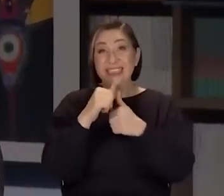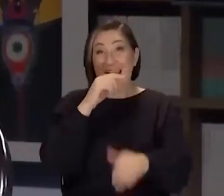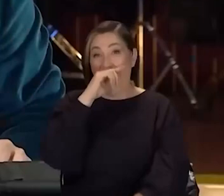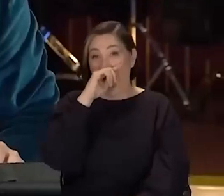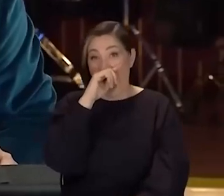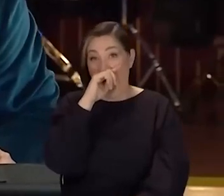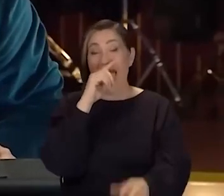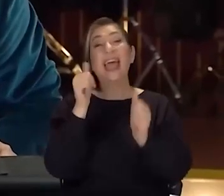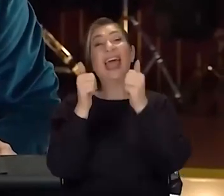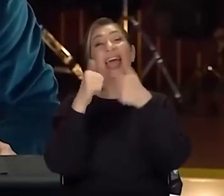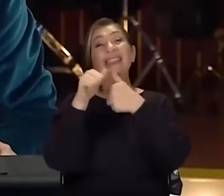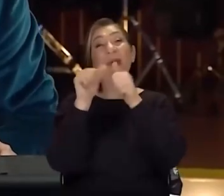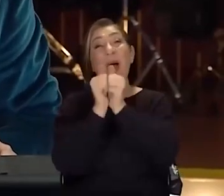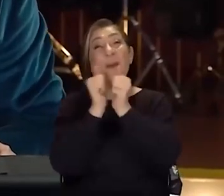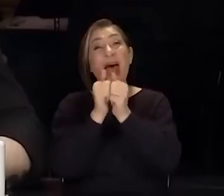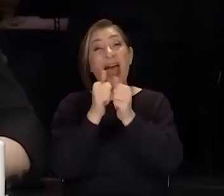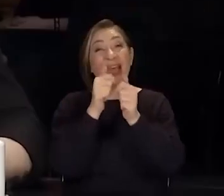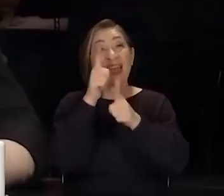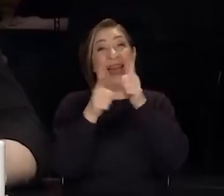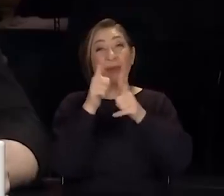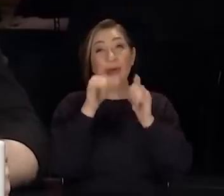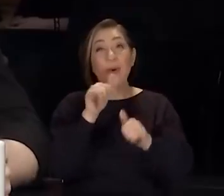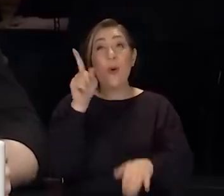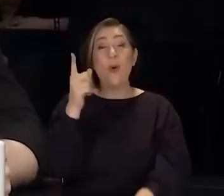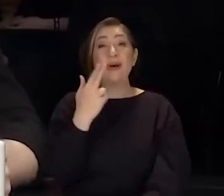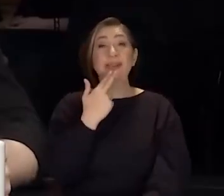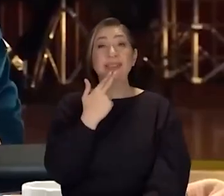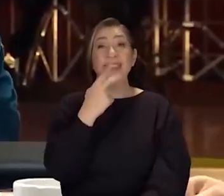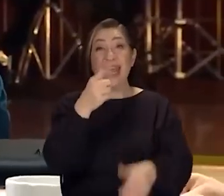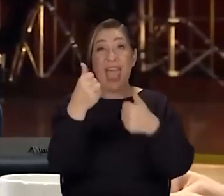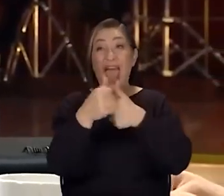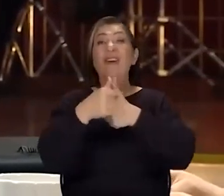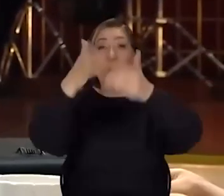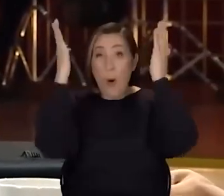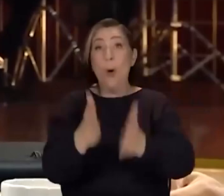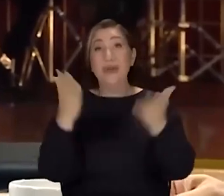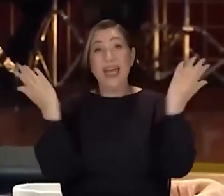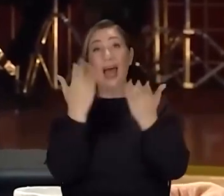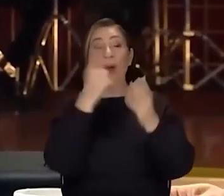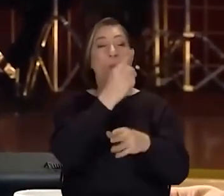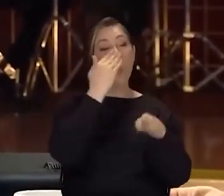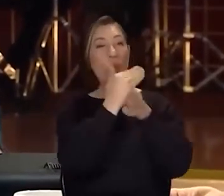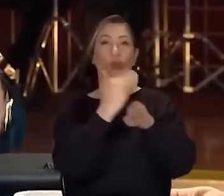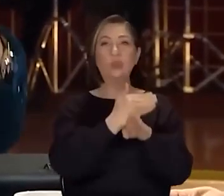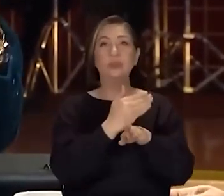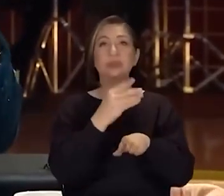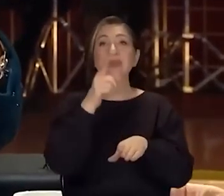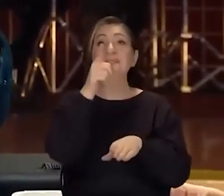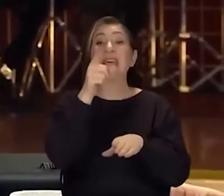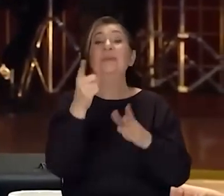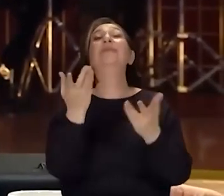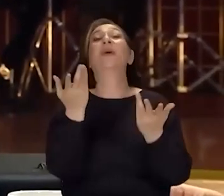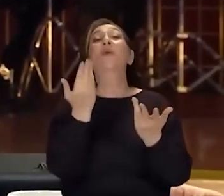saattir. Ya biliyorum eşi olduğunu ama bak o kız mesela seninle evli olduğu halde hemen oraya uyum.